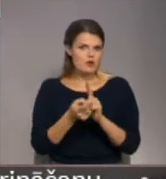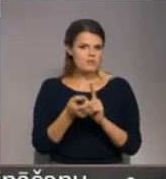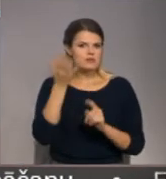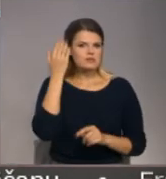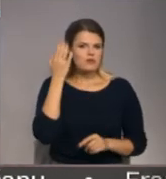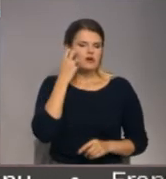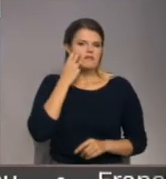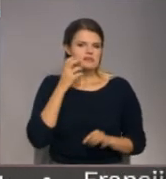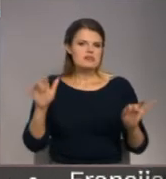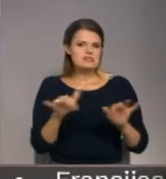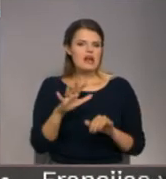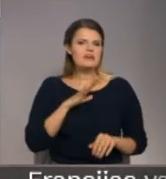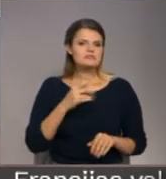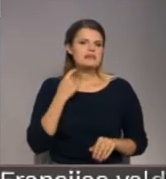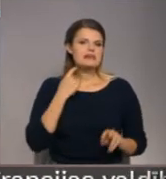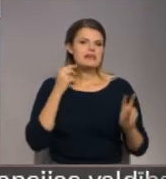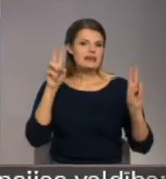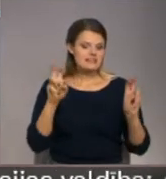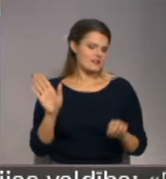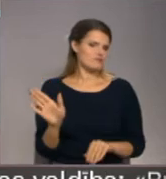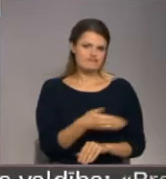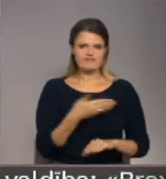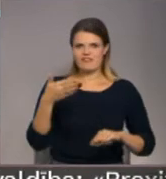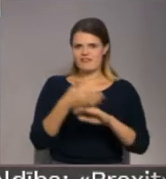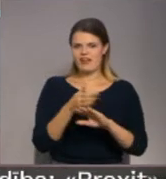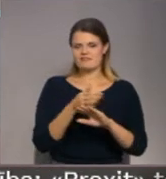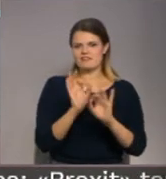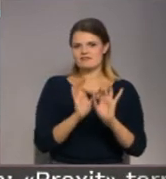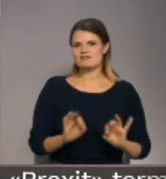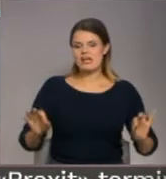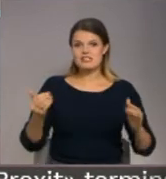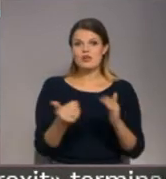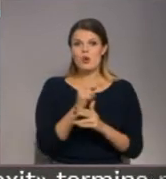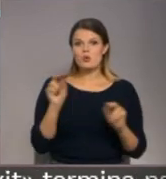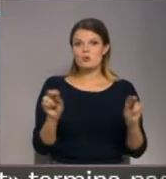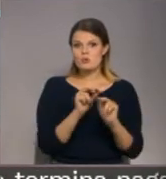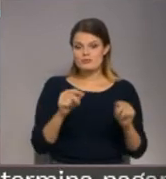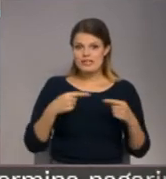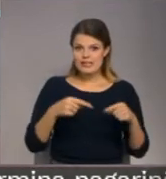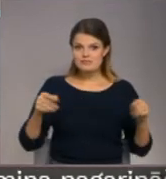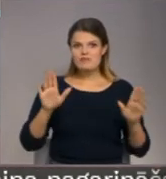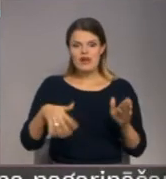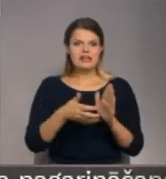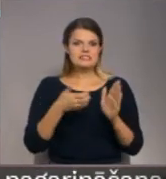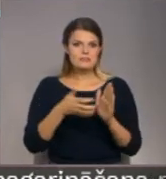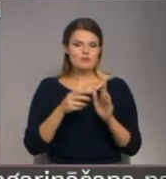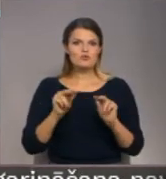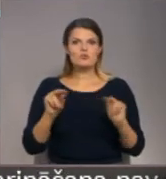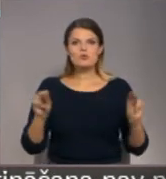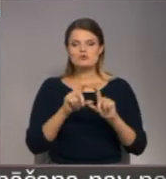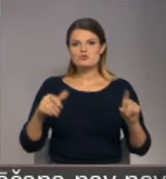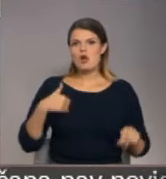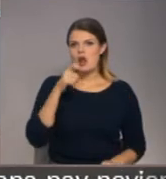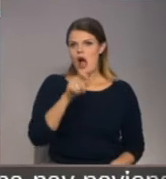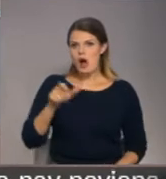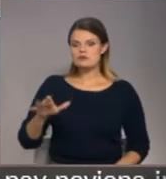laiku nokalpojušās klavieres Rīga. Jauno mūzikas instrumentu saviem koncertiem varēšot izmantot mūzikas skola audzēkņi, bet reiz